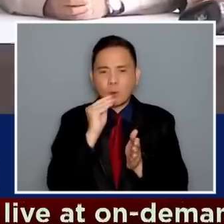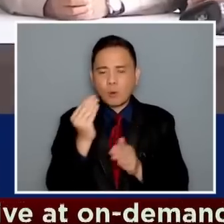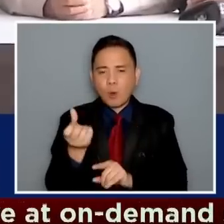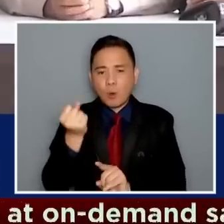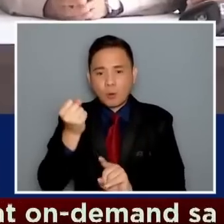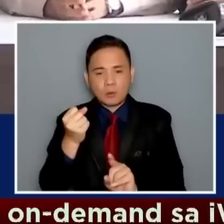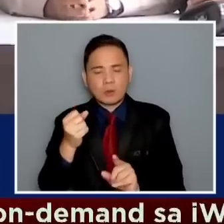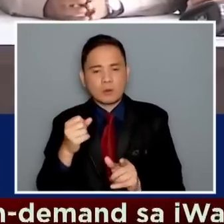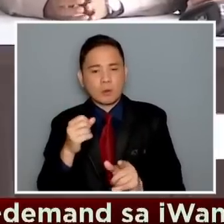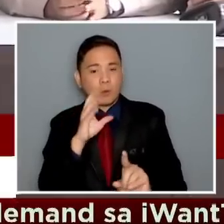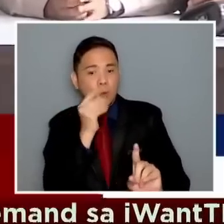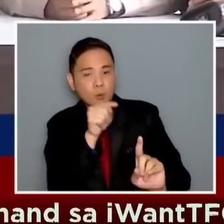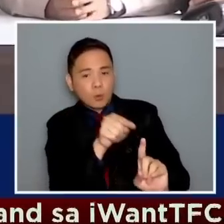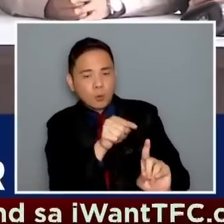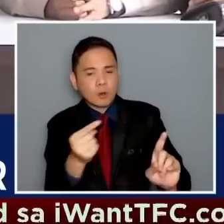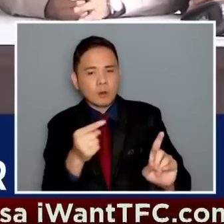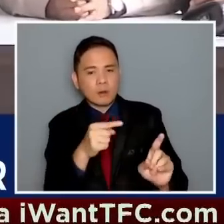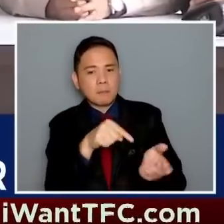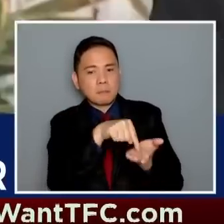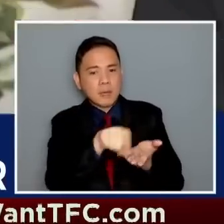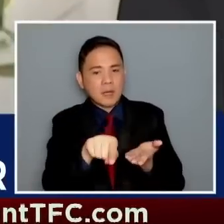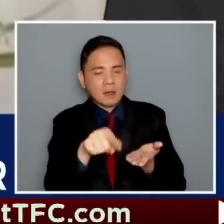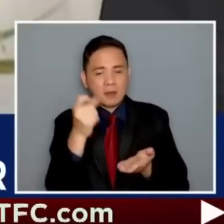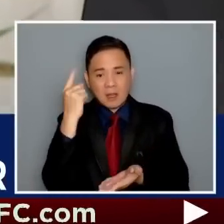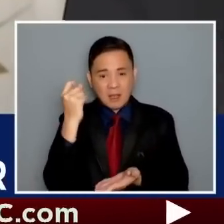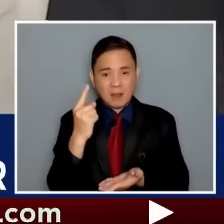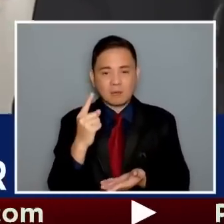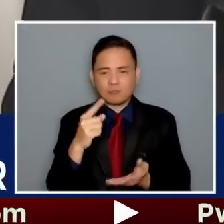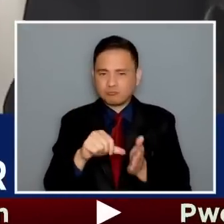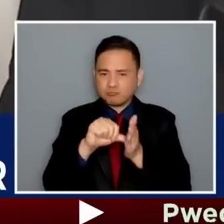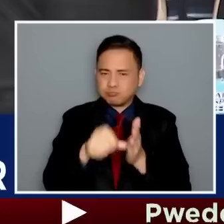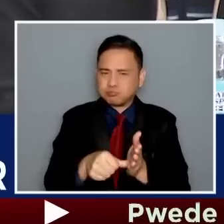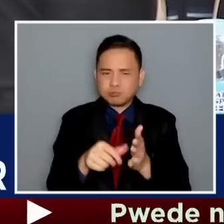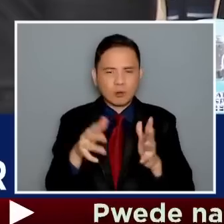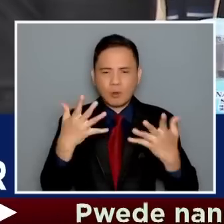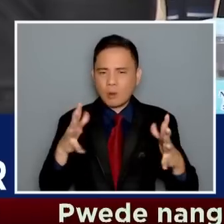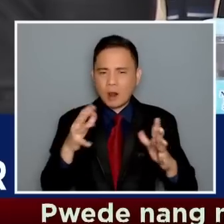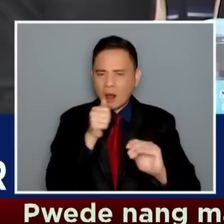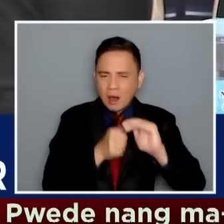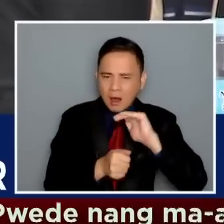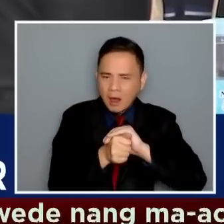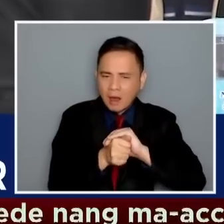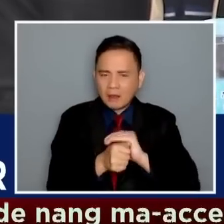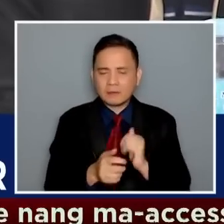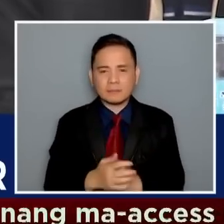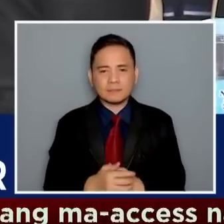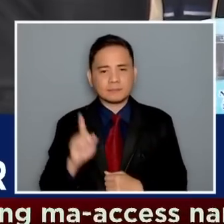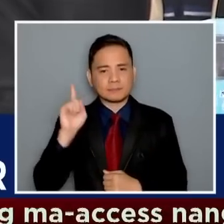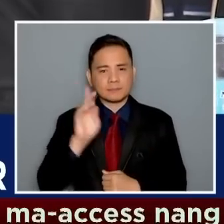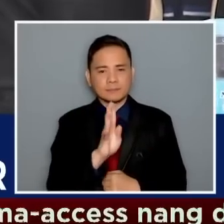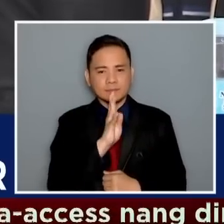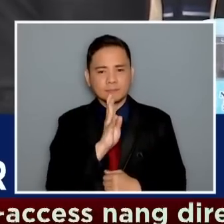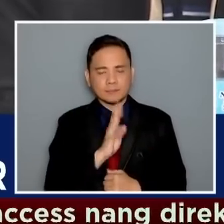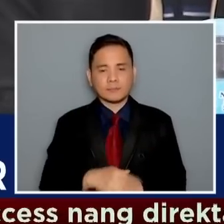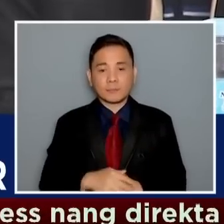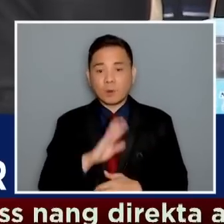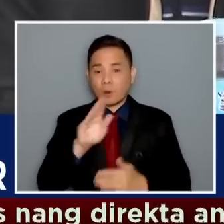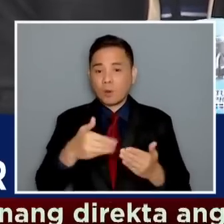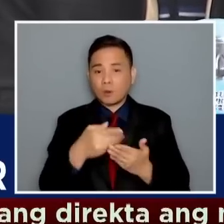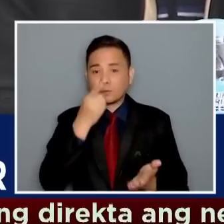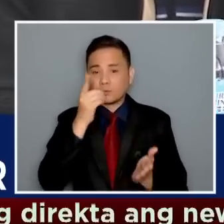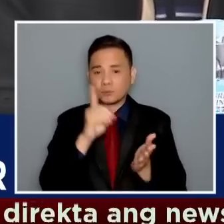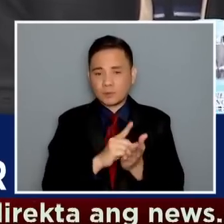niya, wala silang pinagtatakpan. We're securing all the documents. Alam nyo, hindi po yan ang priority namin. Priority